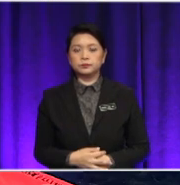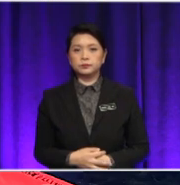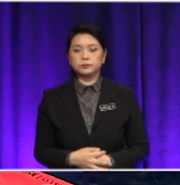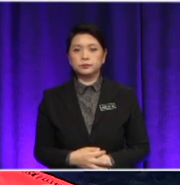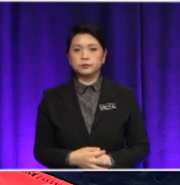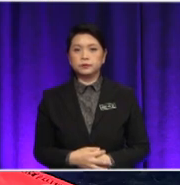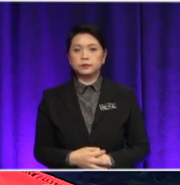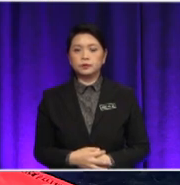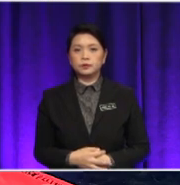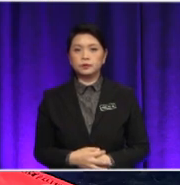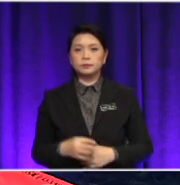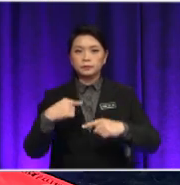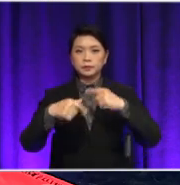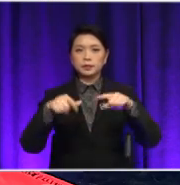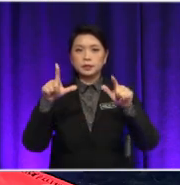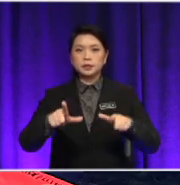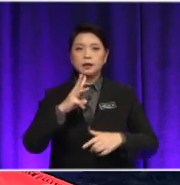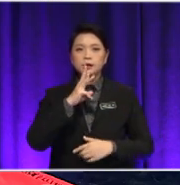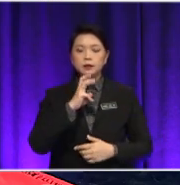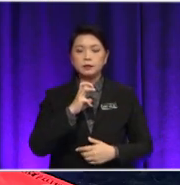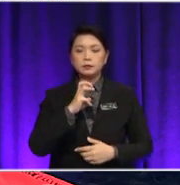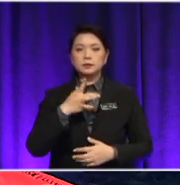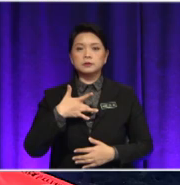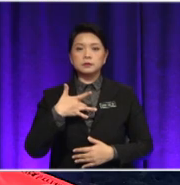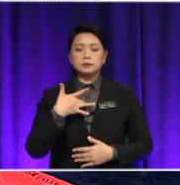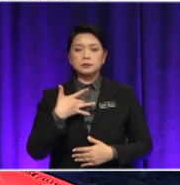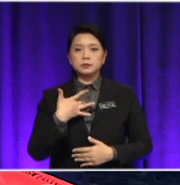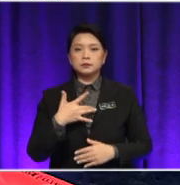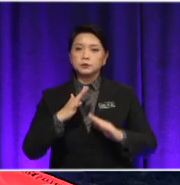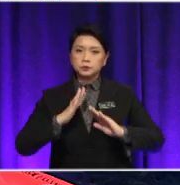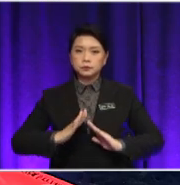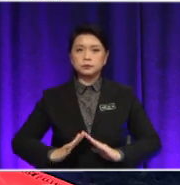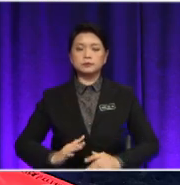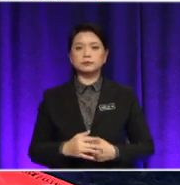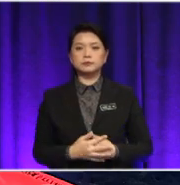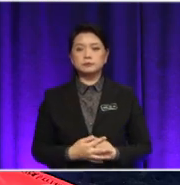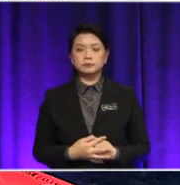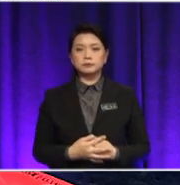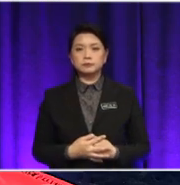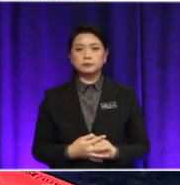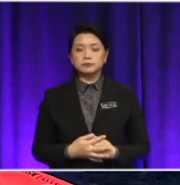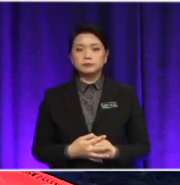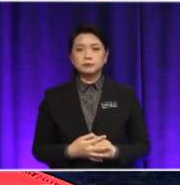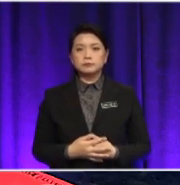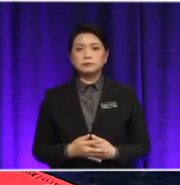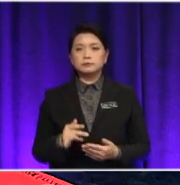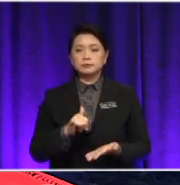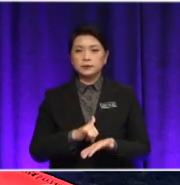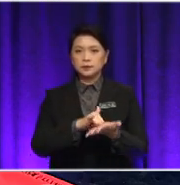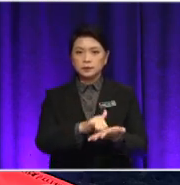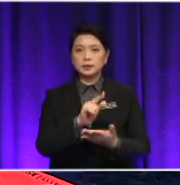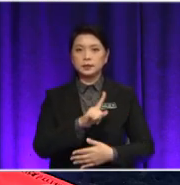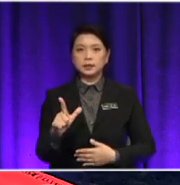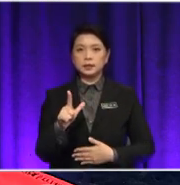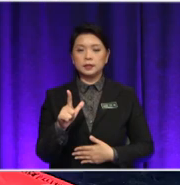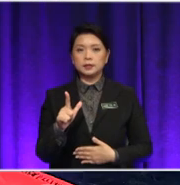ais tu cikgu, lega sikit cikgu. Lega sikit Okey, baik. Okey, kita klip sini. Okey. Beginilah keadaan kita balut tempat ni